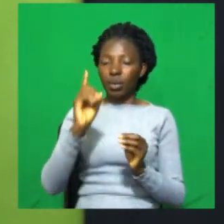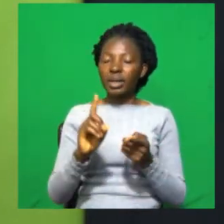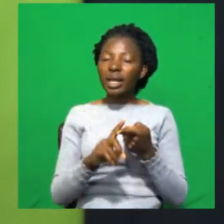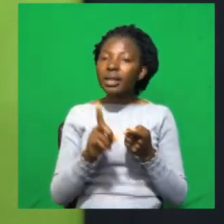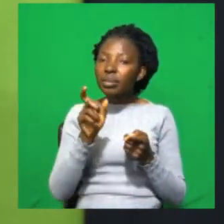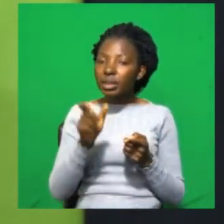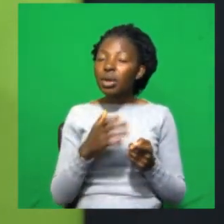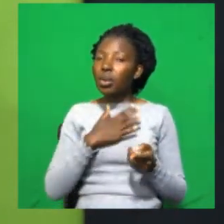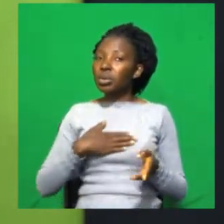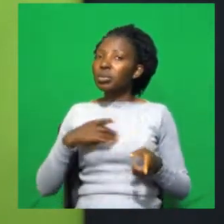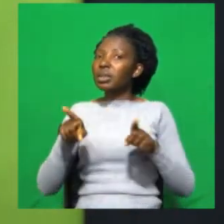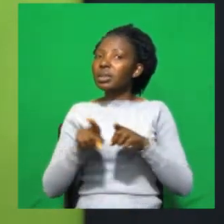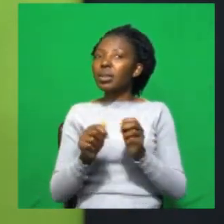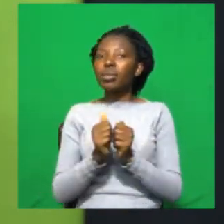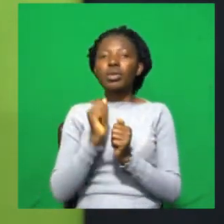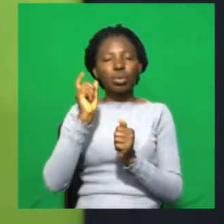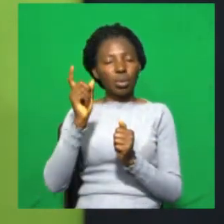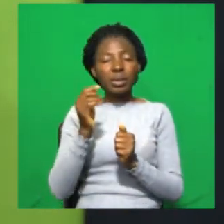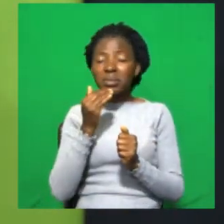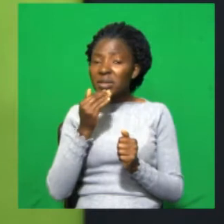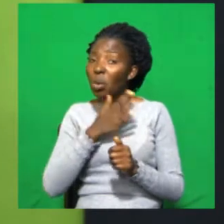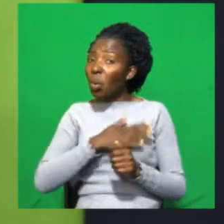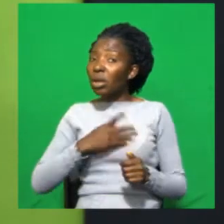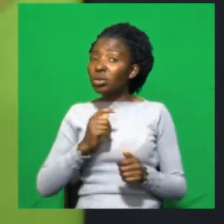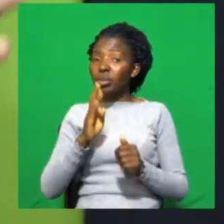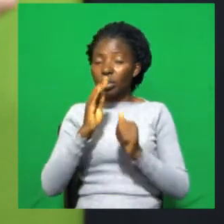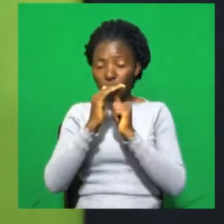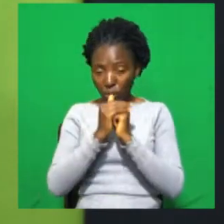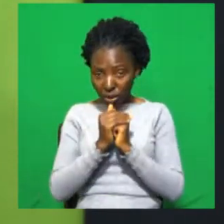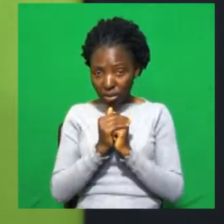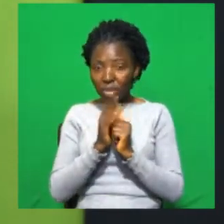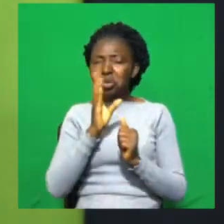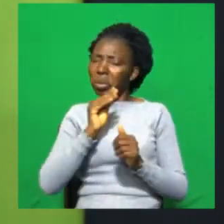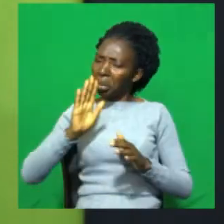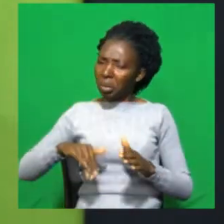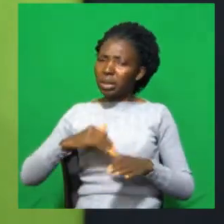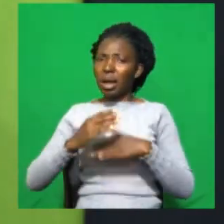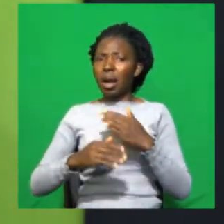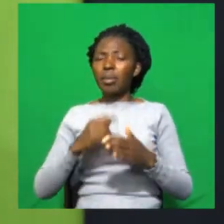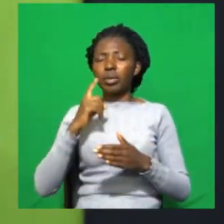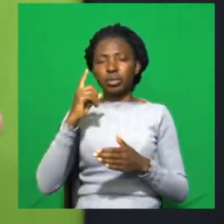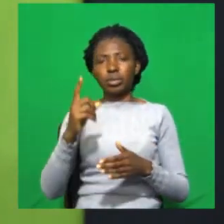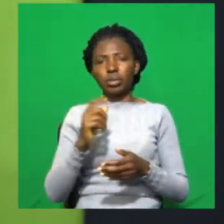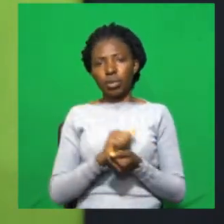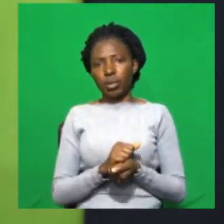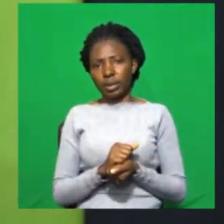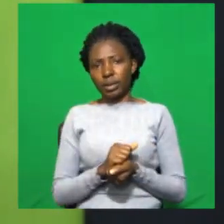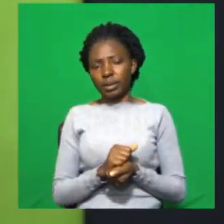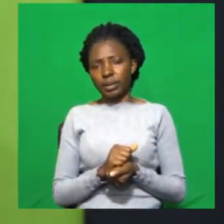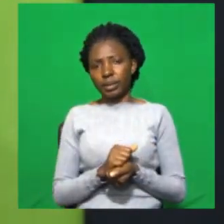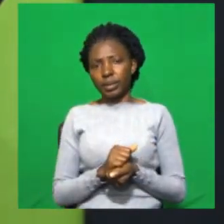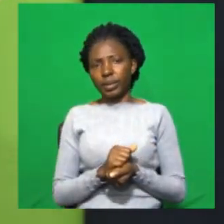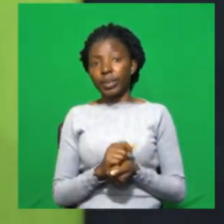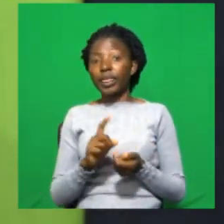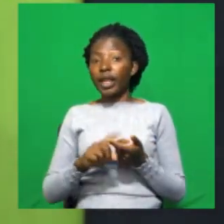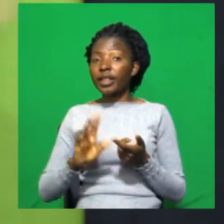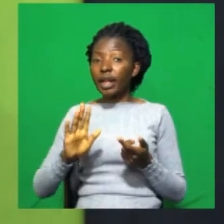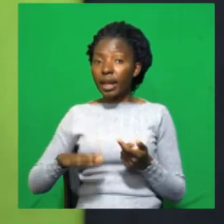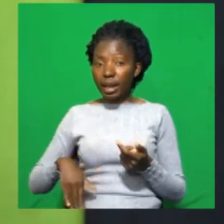Mwari kureva kuti anoda kunamatwa. Nyaya dzeblasphemy dziya dzatambotaura kumashure anenge achida kunamatwa. Pasara